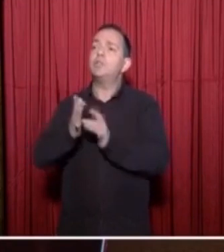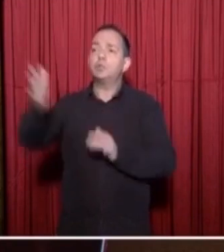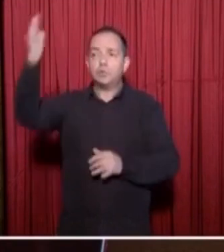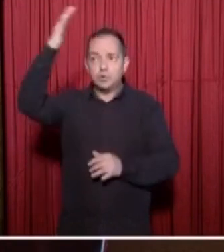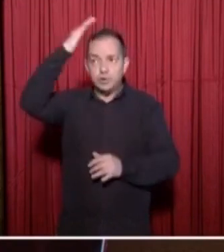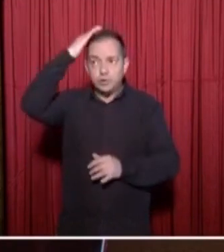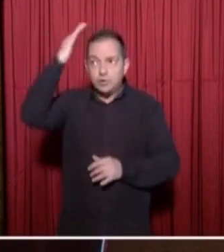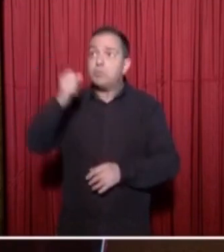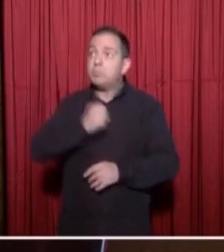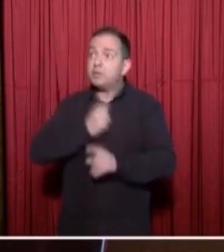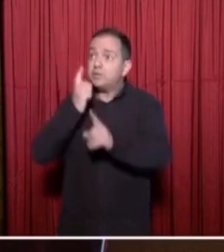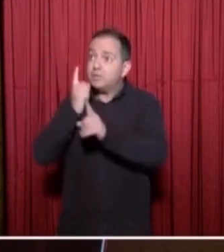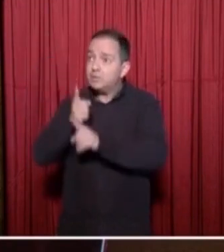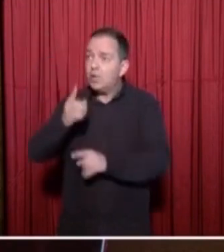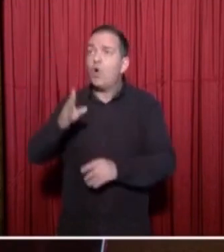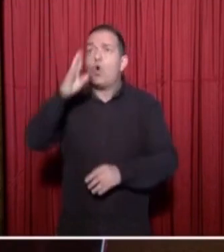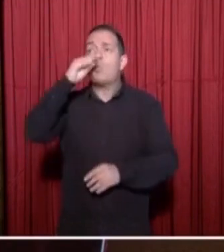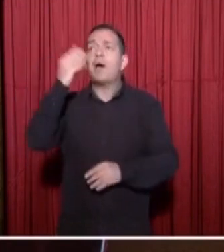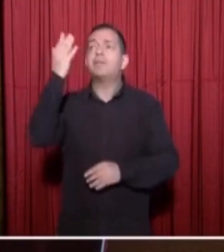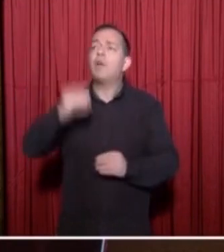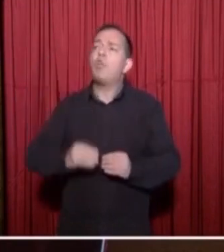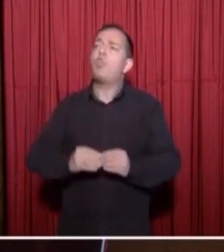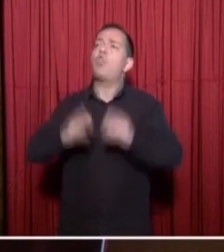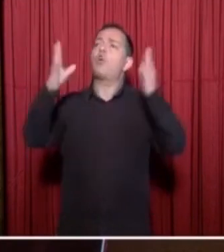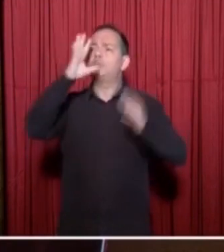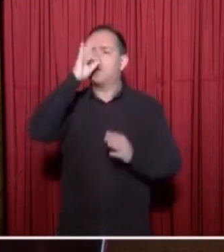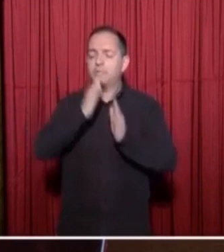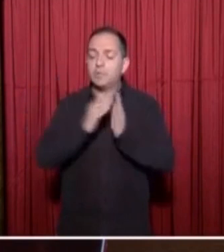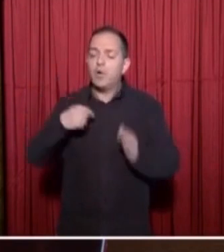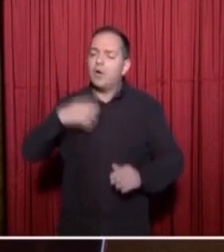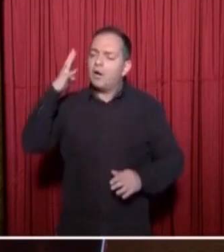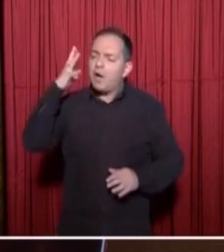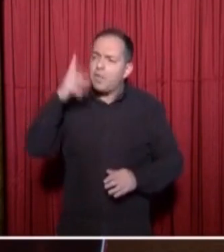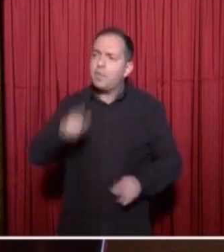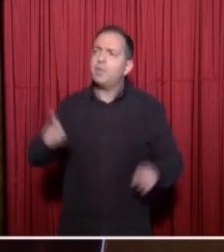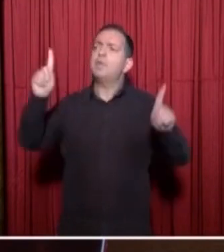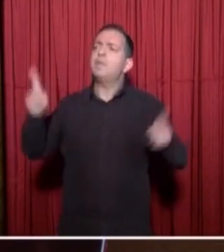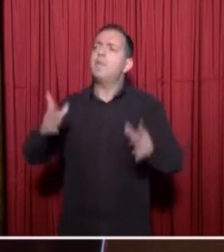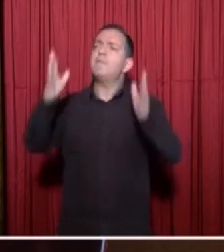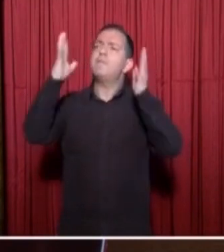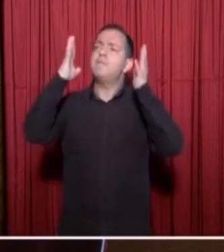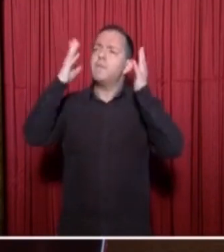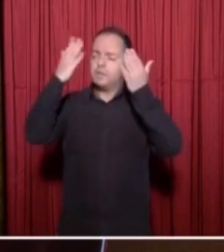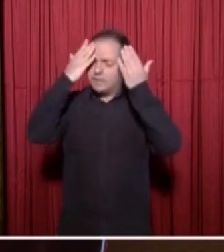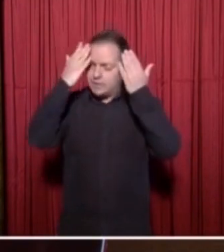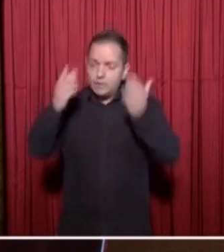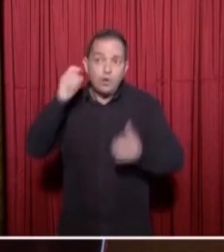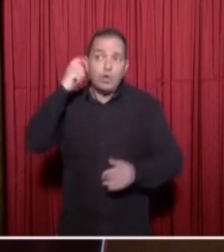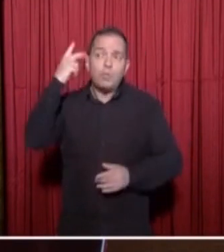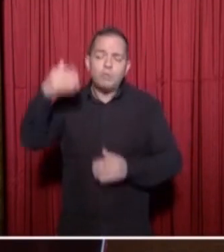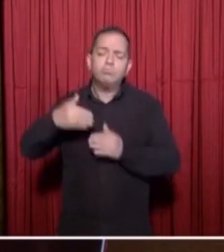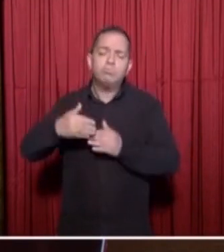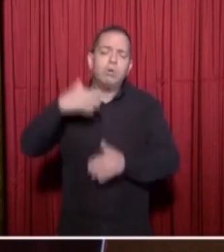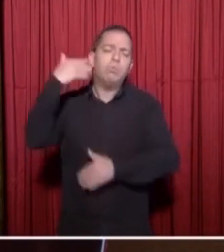Ιησούς Χριστός, εις δόξαν Θεού Πατρός, αμήν. Κατεκάστην ημέραν ευλογήσω σε και ενέσω το όνομά σου